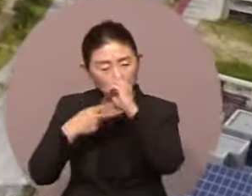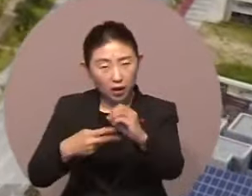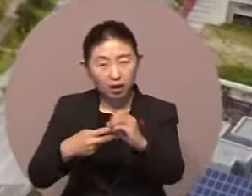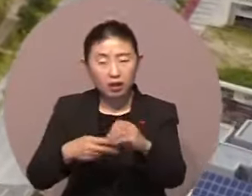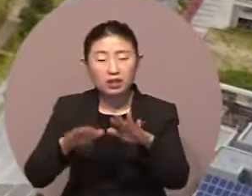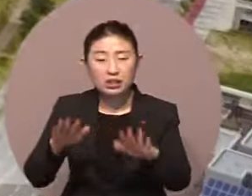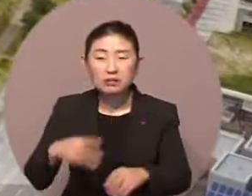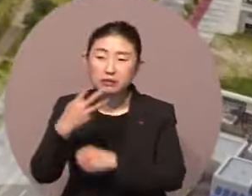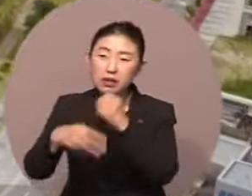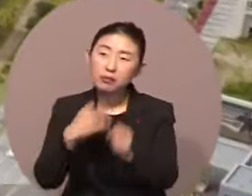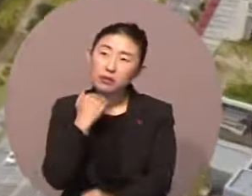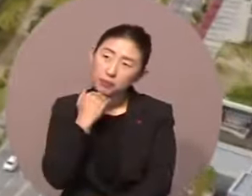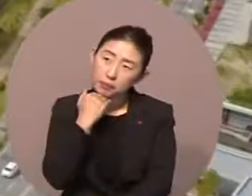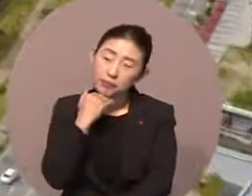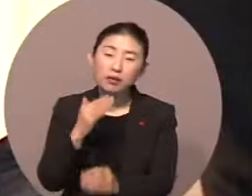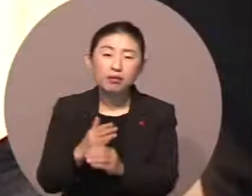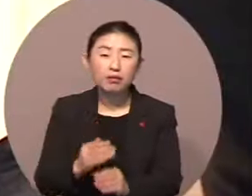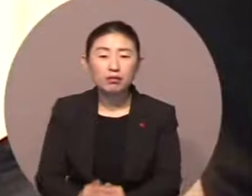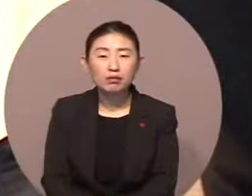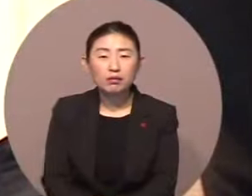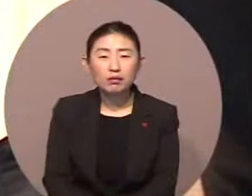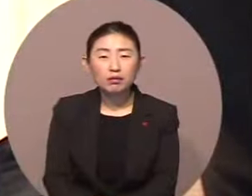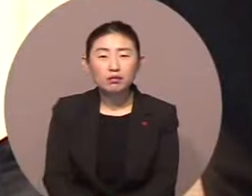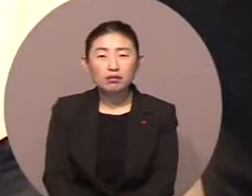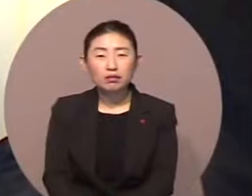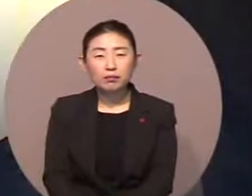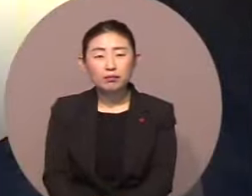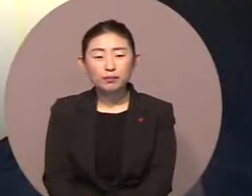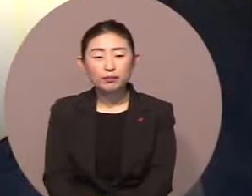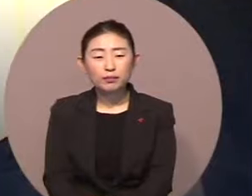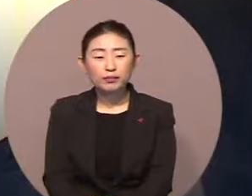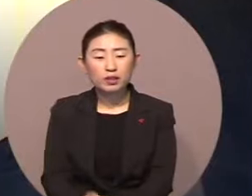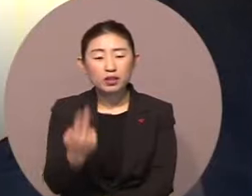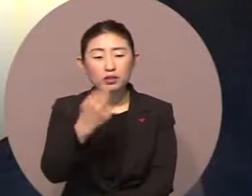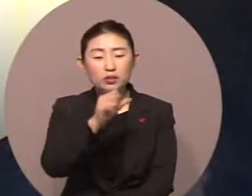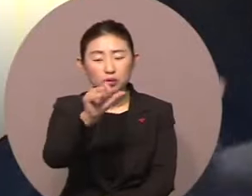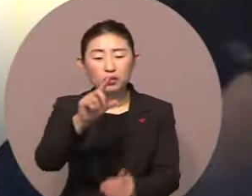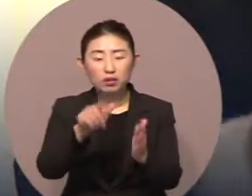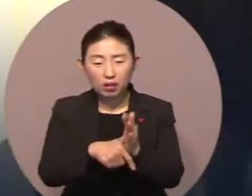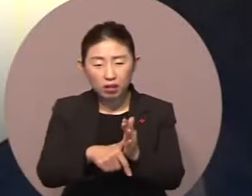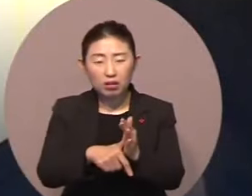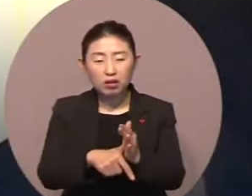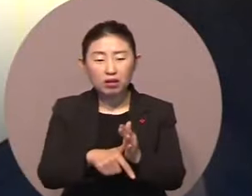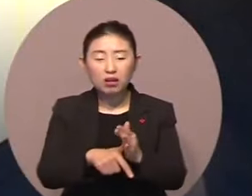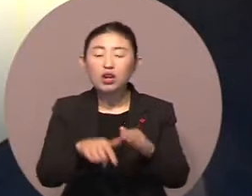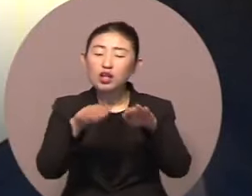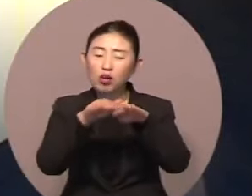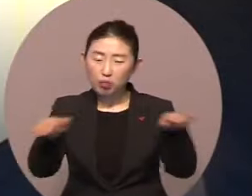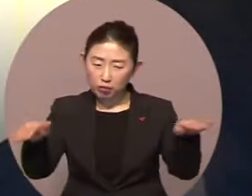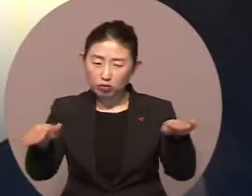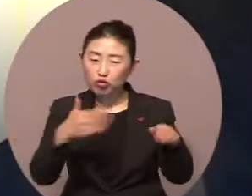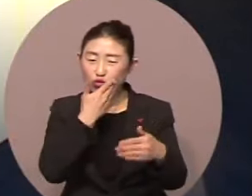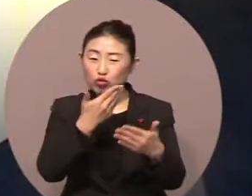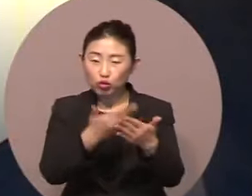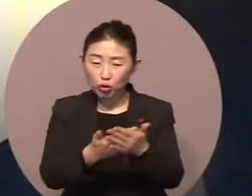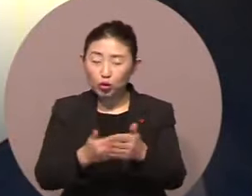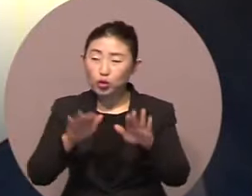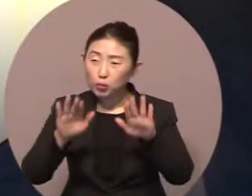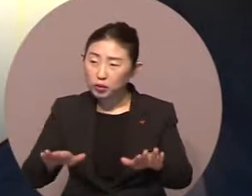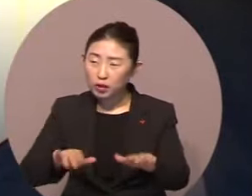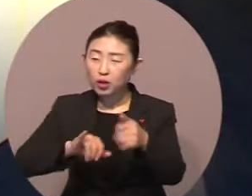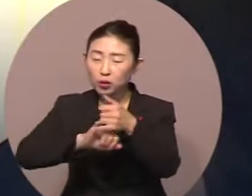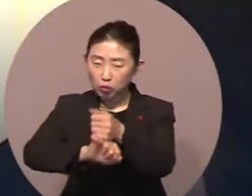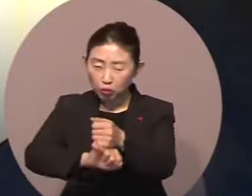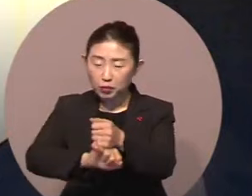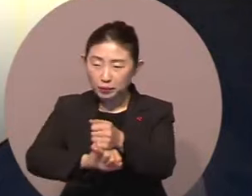채 3년이 흘렀습니다. 2005년 당시에는 형평성을 굉장히 중요시 여겼습니다. 공공기관 이전 시적이 매우